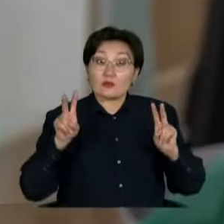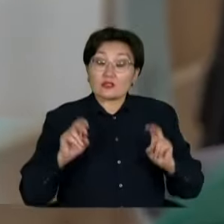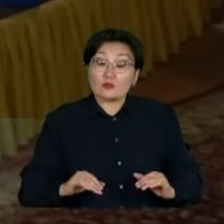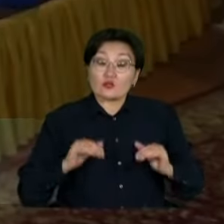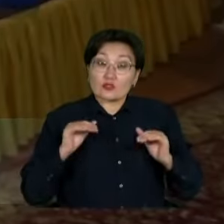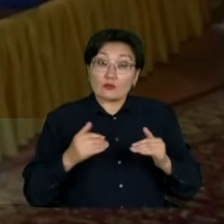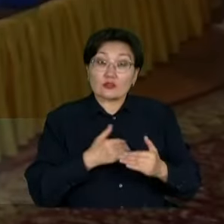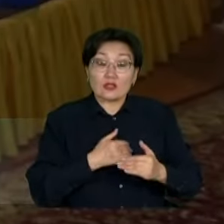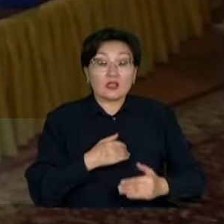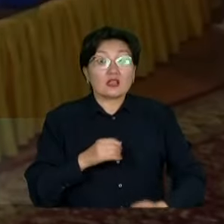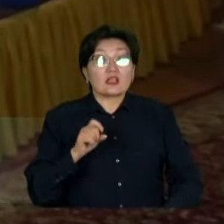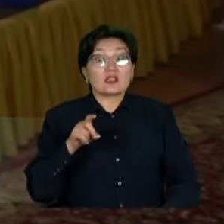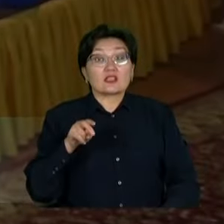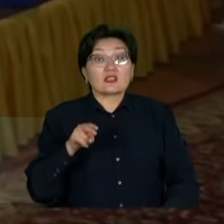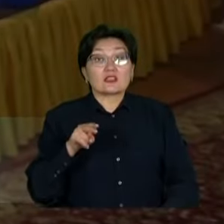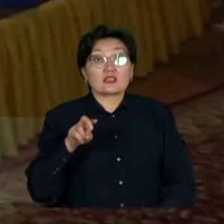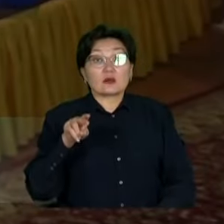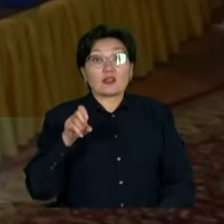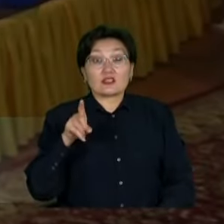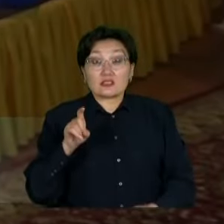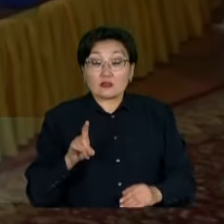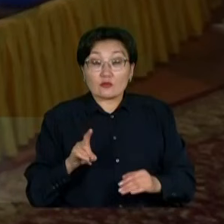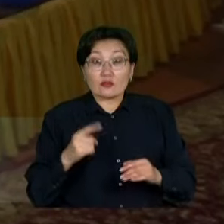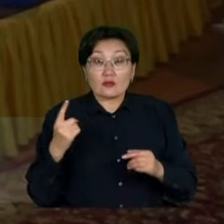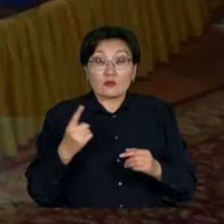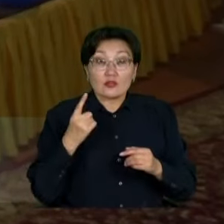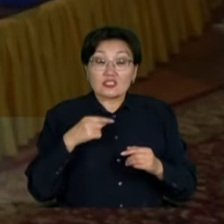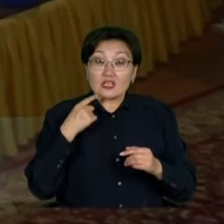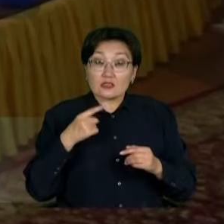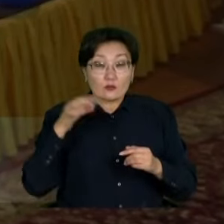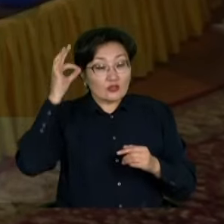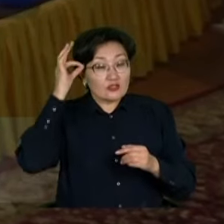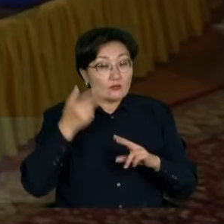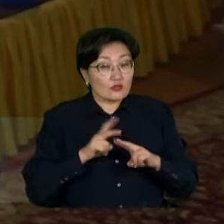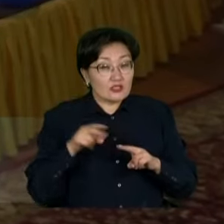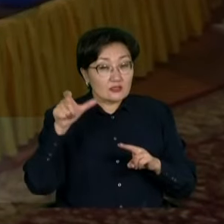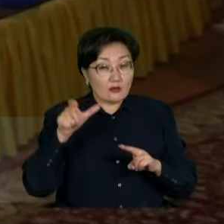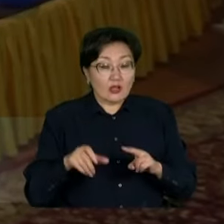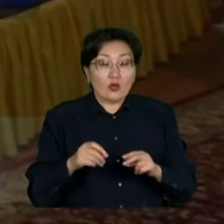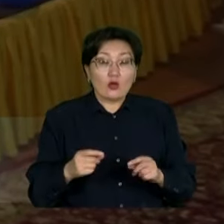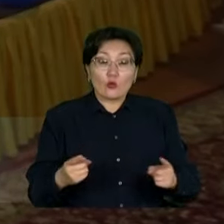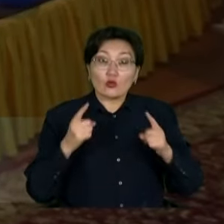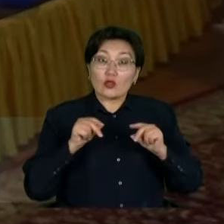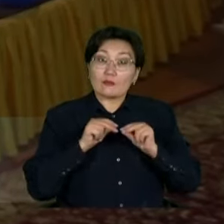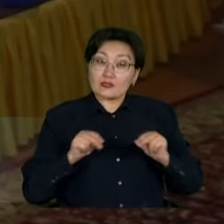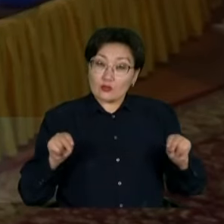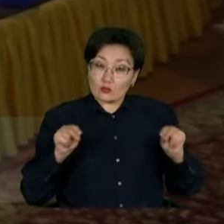мұғалімдердің. Ханым қыз Қыдырбай қызын бірінші тілге тиек еткенде, бұл кісіні біз ұлы педагог